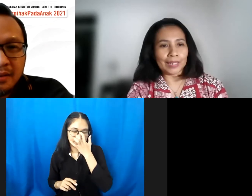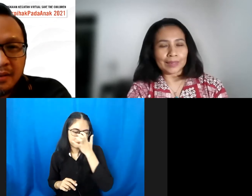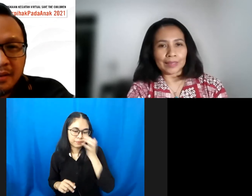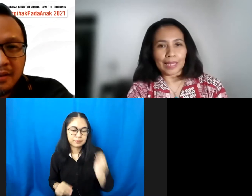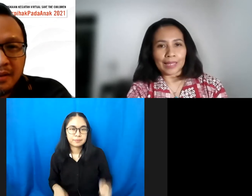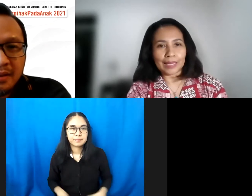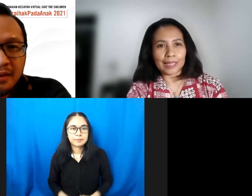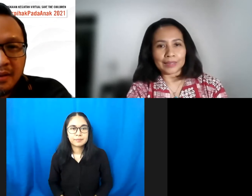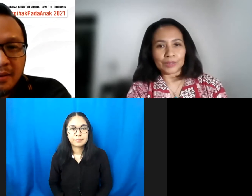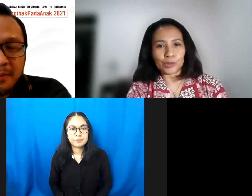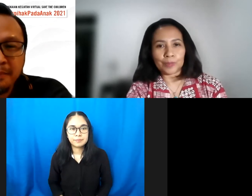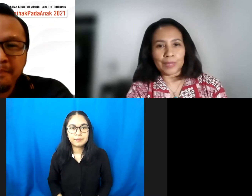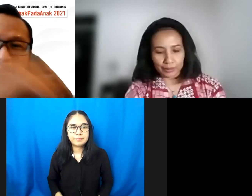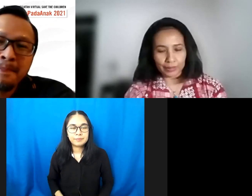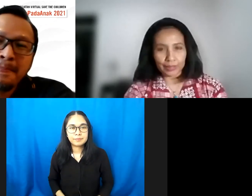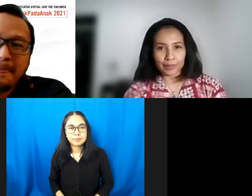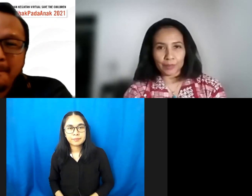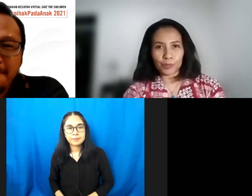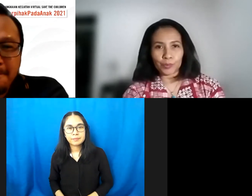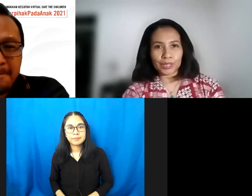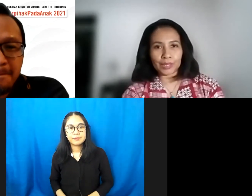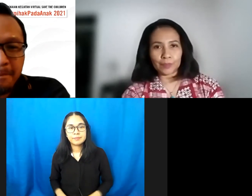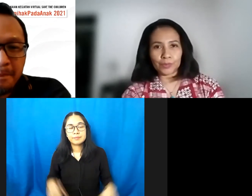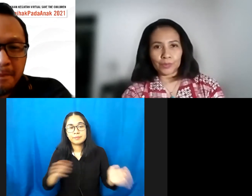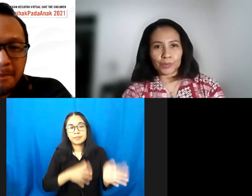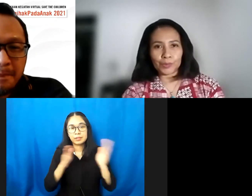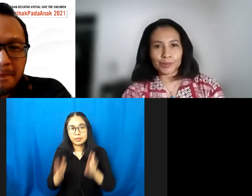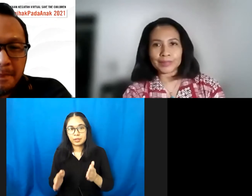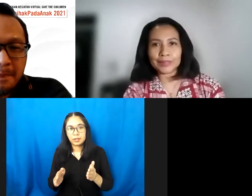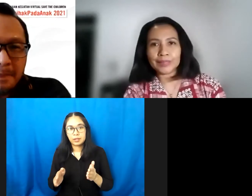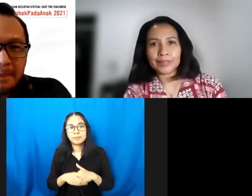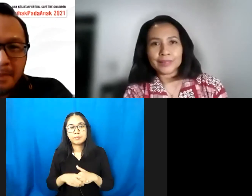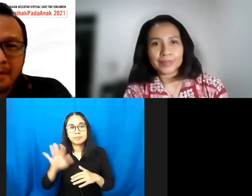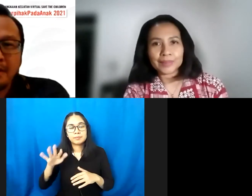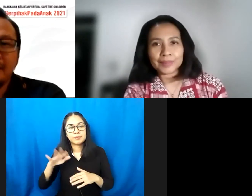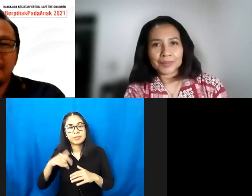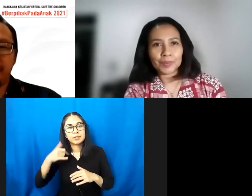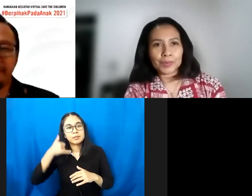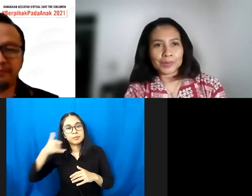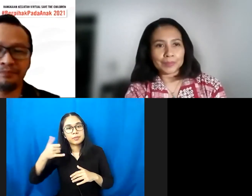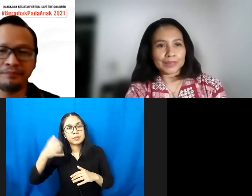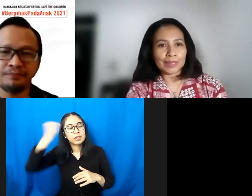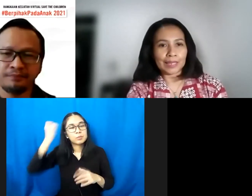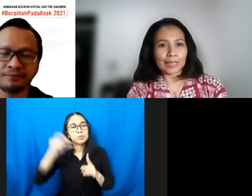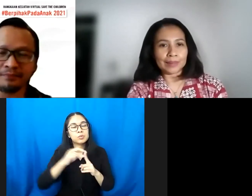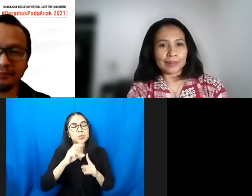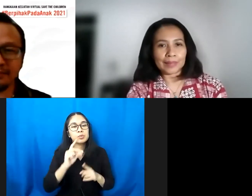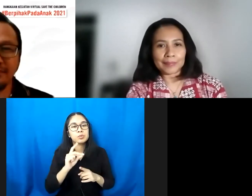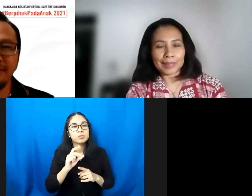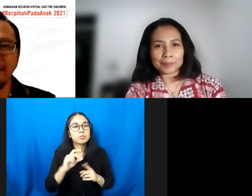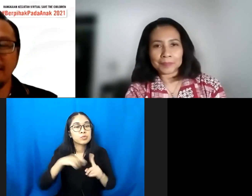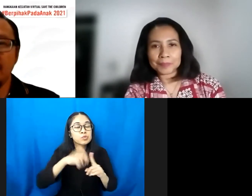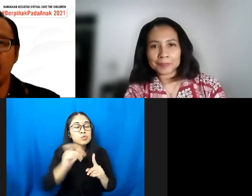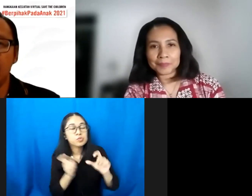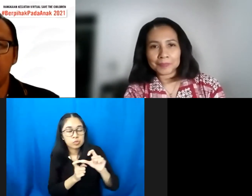Oke. Selanjutnya kita akan coba untuk menghubungi Ibu Kus. Ibu Kus masih